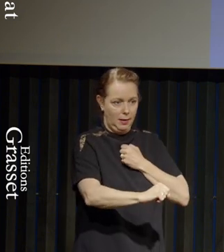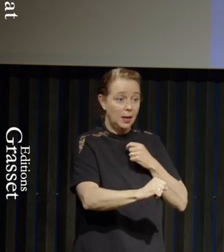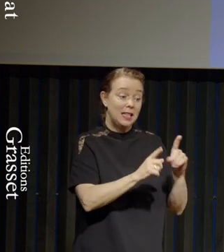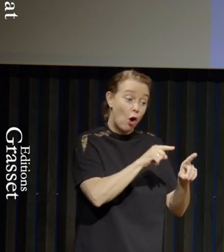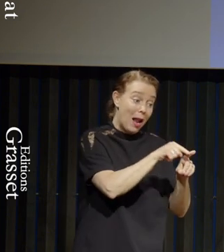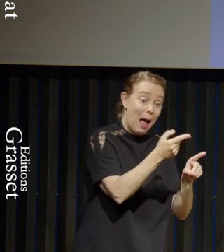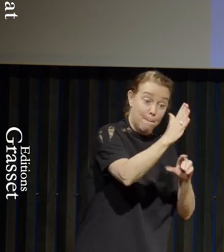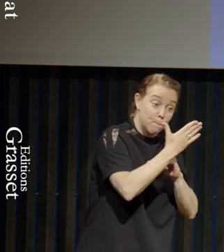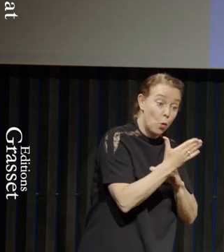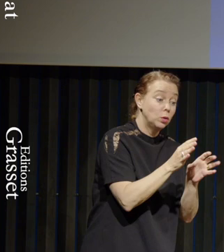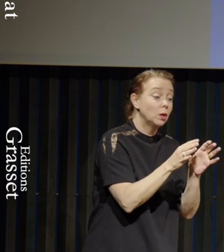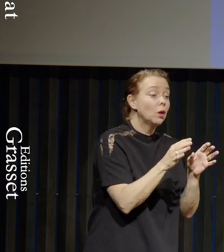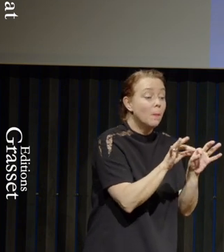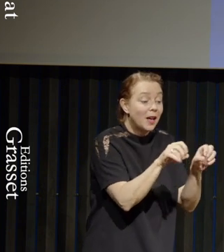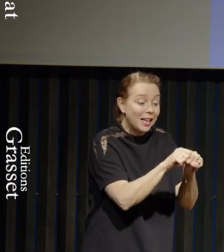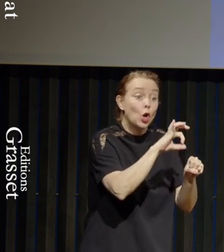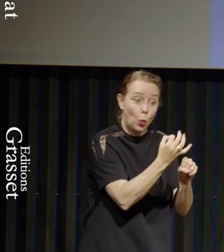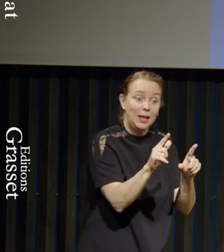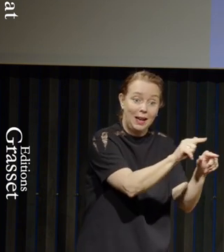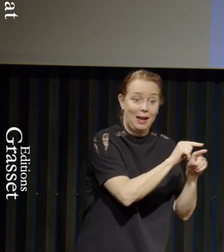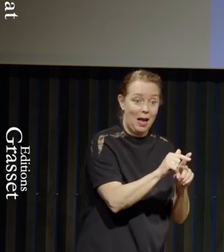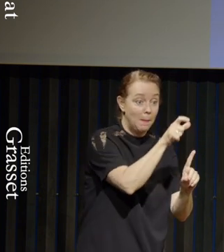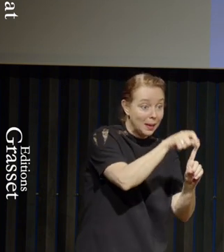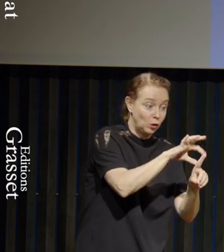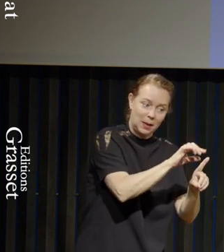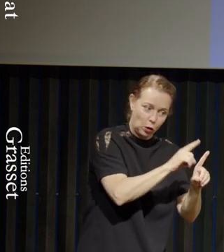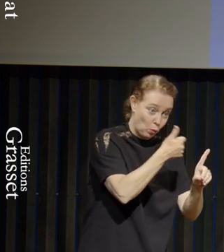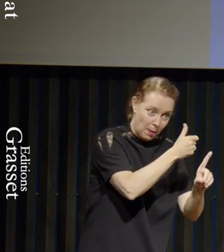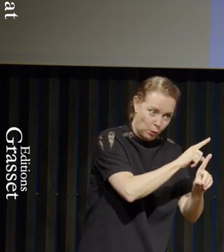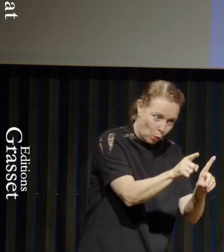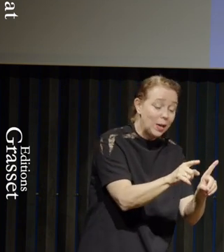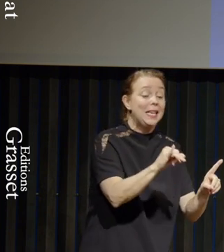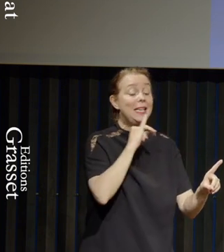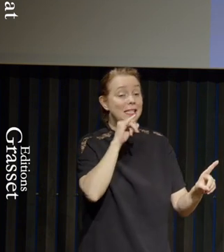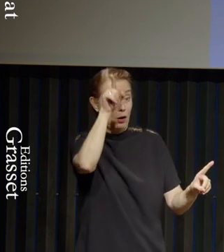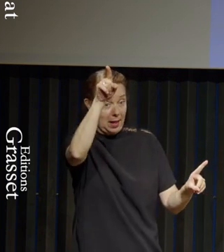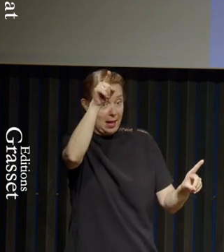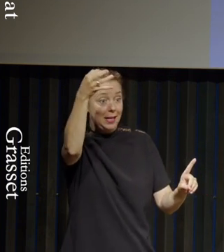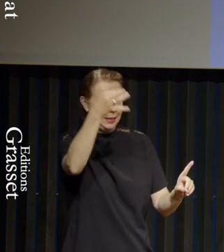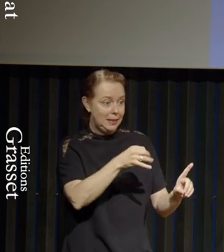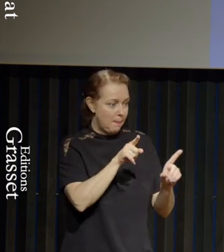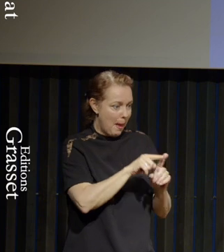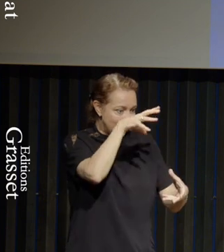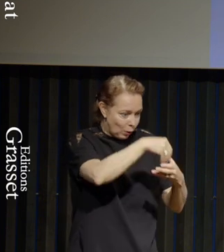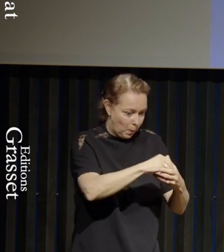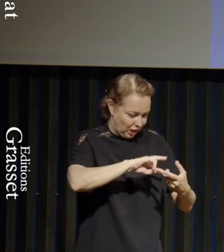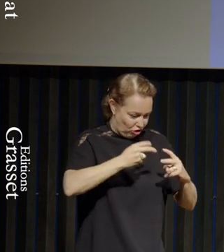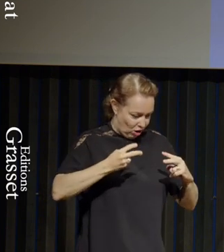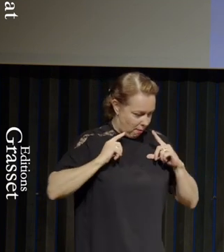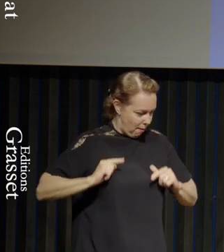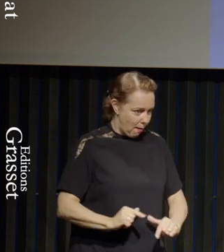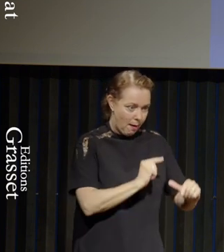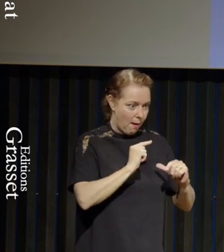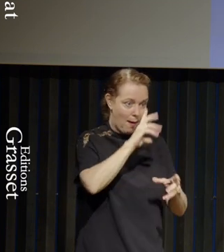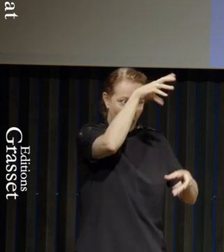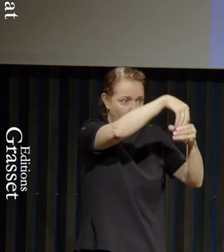parenté. Et ce lien de parenté, grâce aux Islandais, est même un lien qui s'inscrit dans notre ADN, celui qui